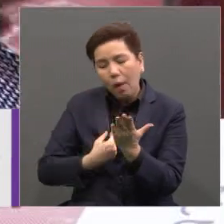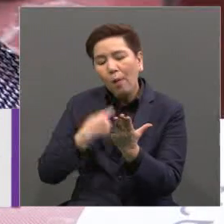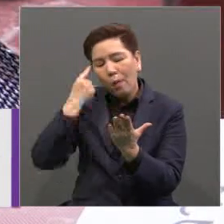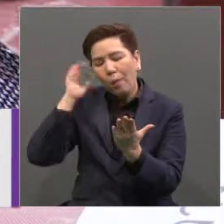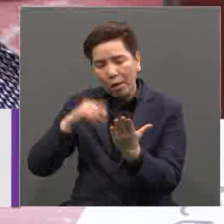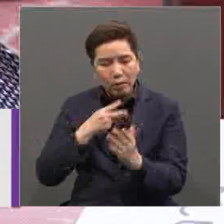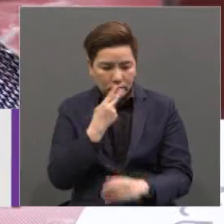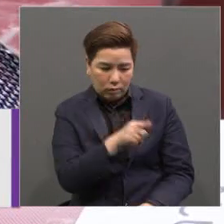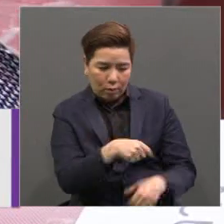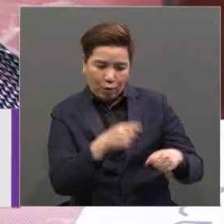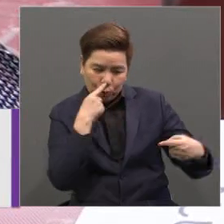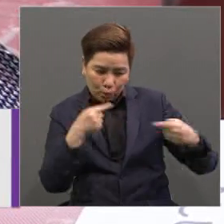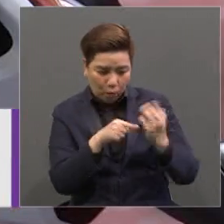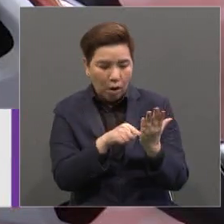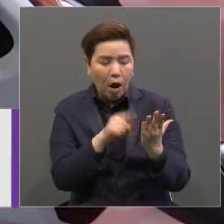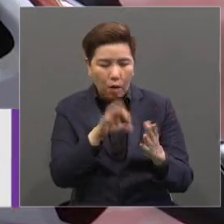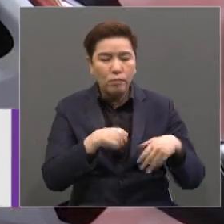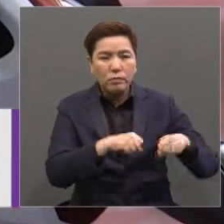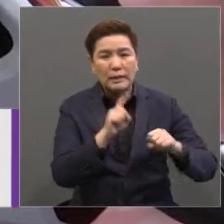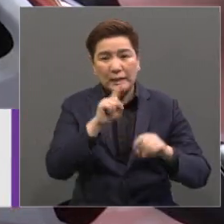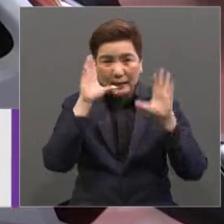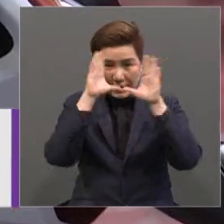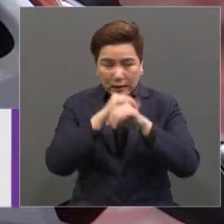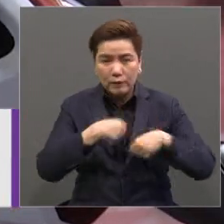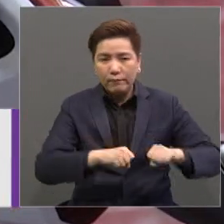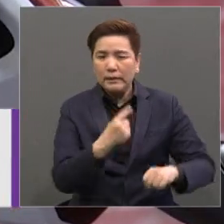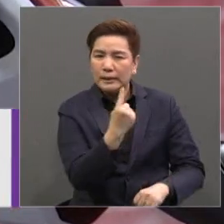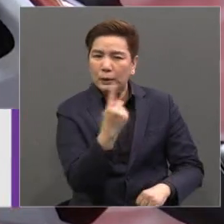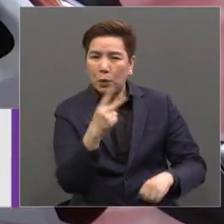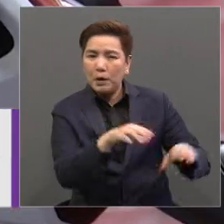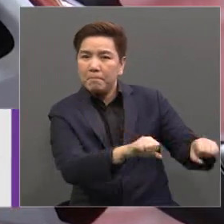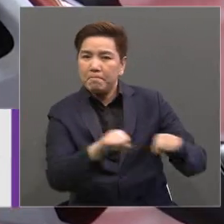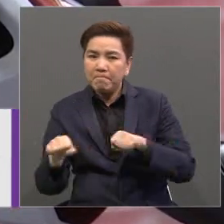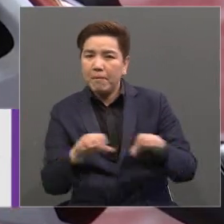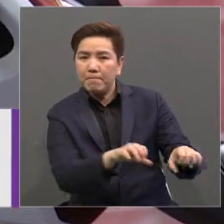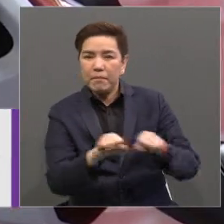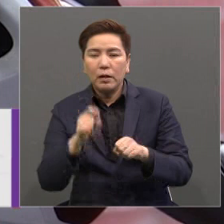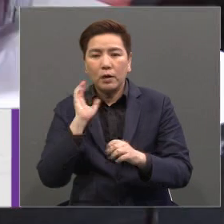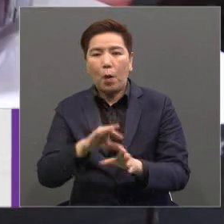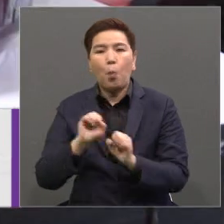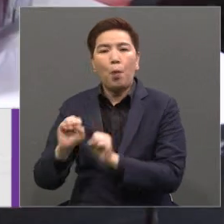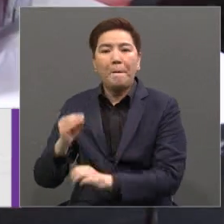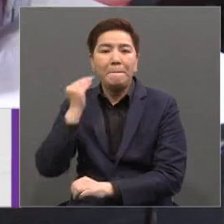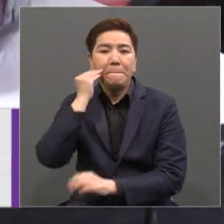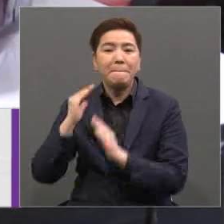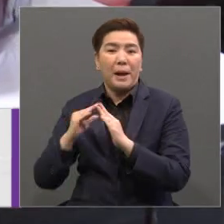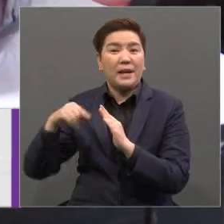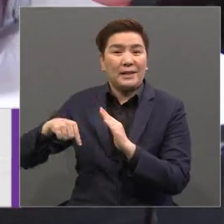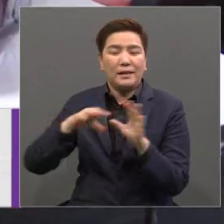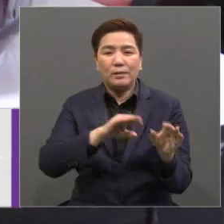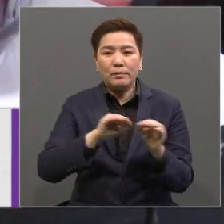เออคือจะออกตระเวนกันทุกวันคืนนึงเนี่ย1-2คันนะคะแล้วพอได้รถแล้วก็จะเอาไปเก็บไว้ที่บ้านของนาย